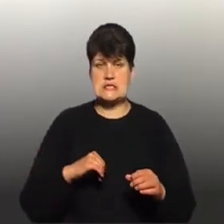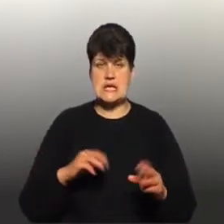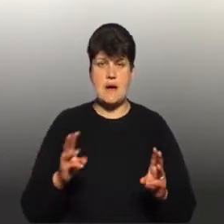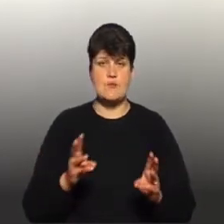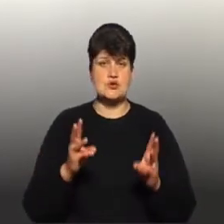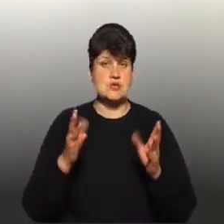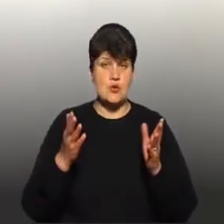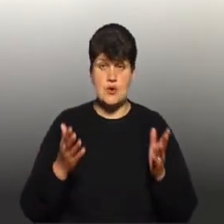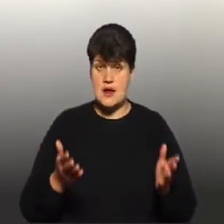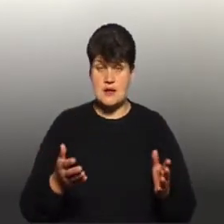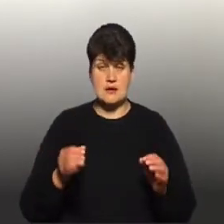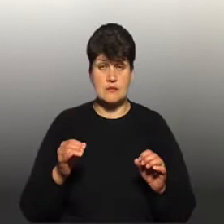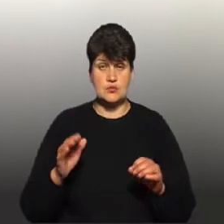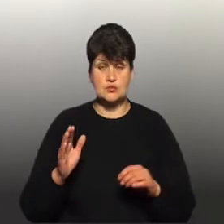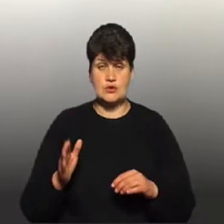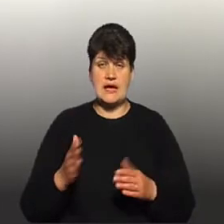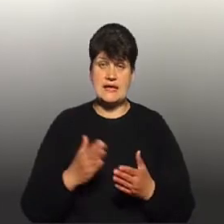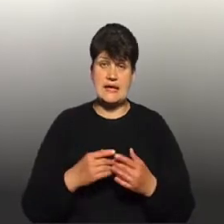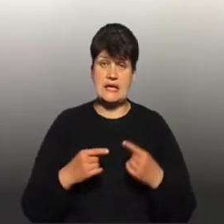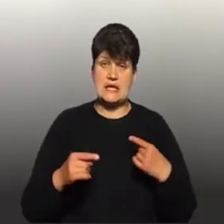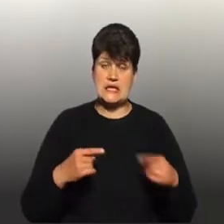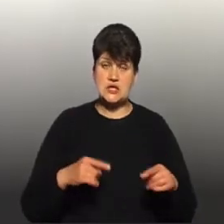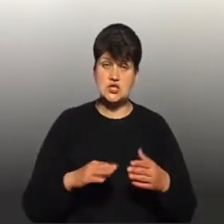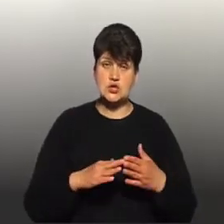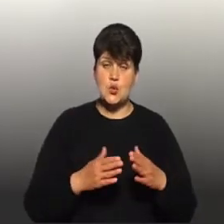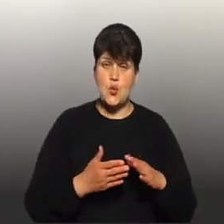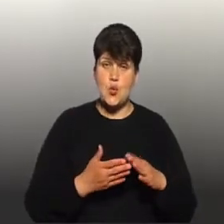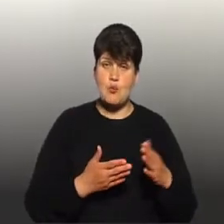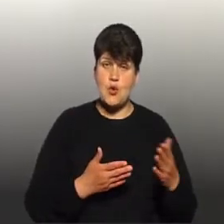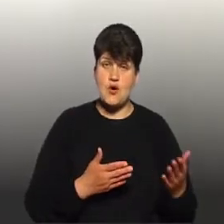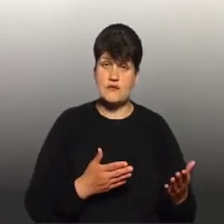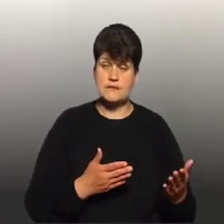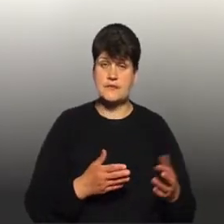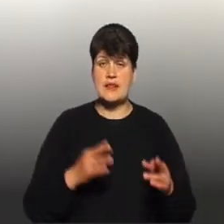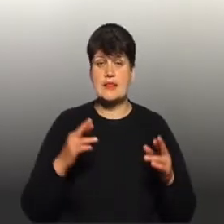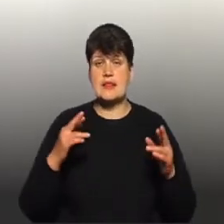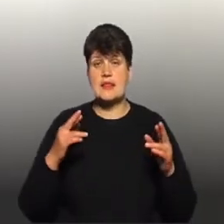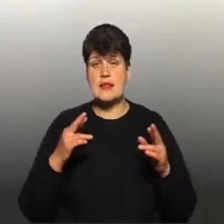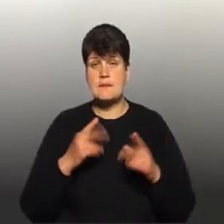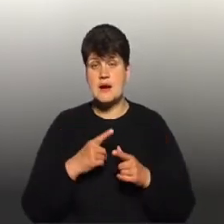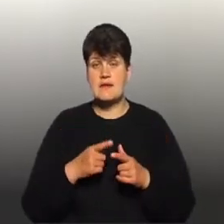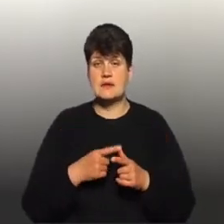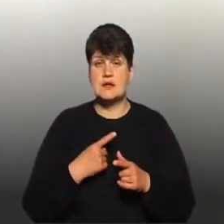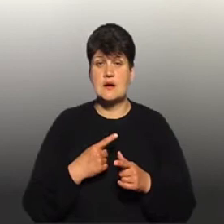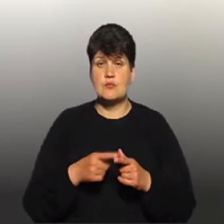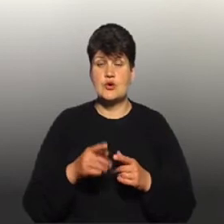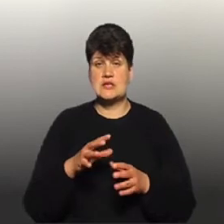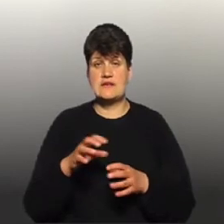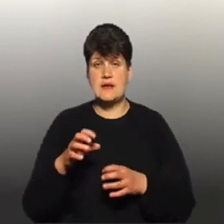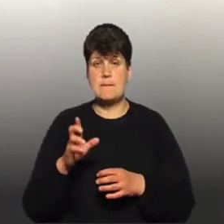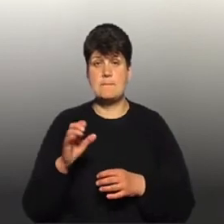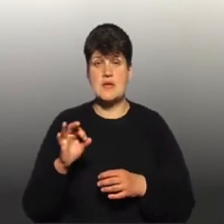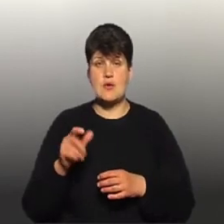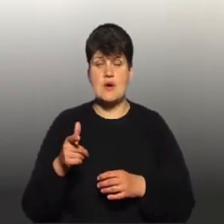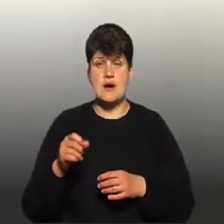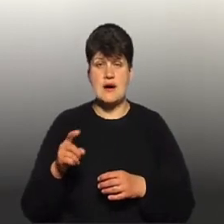так? А є інші умови, тобто і неправильне або невідкачування біогазу, угу, десь